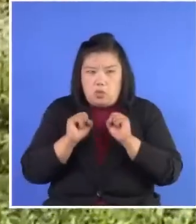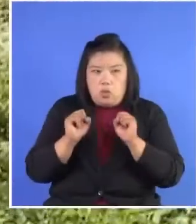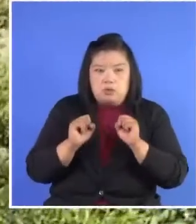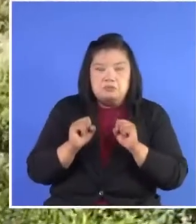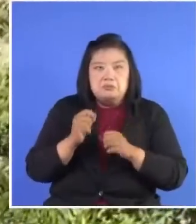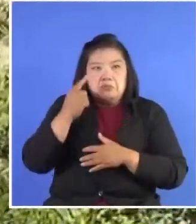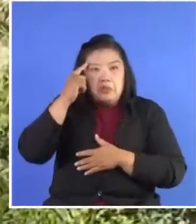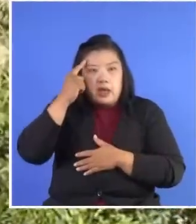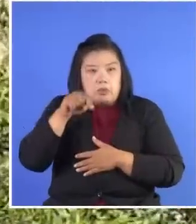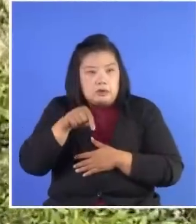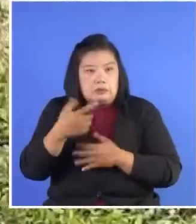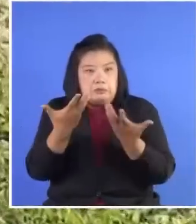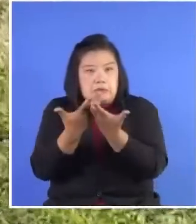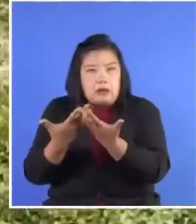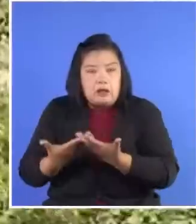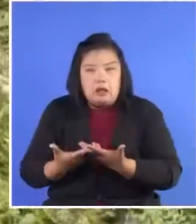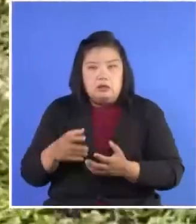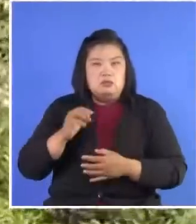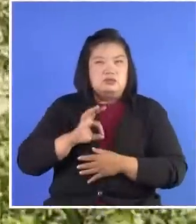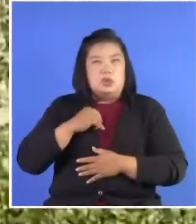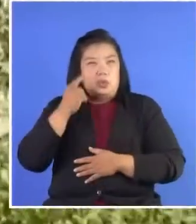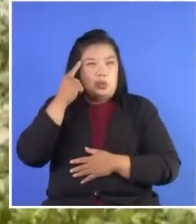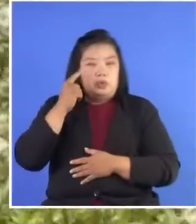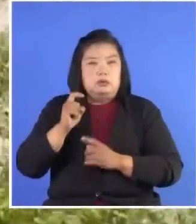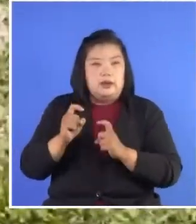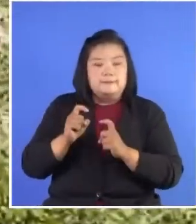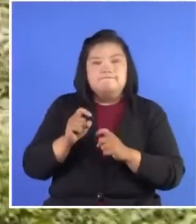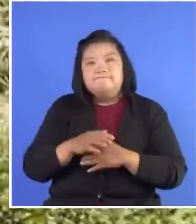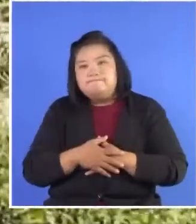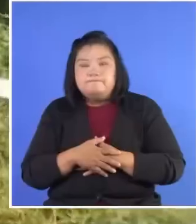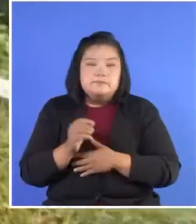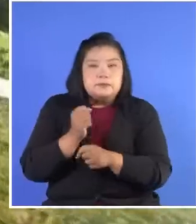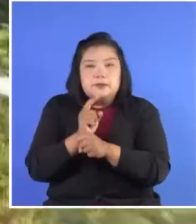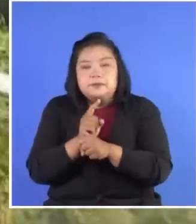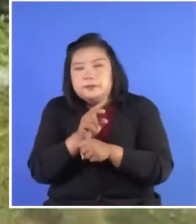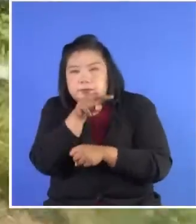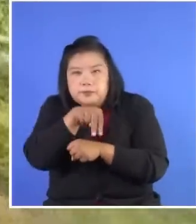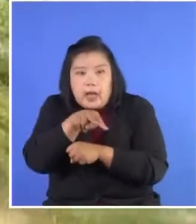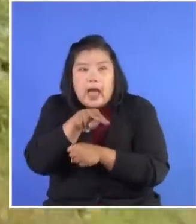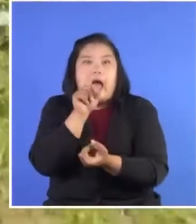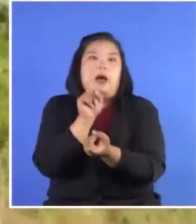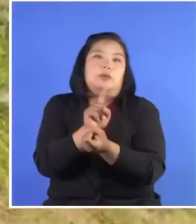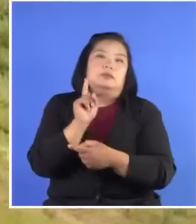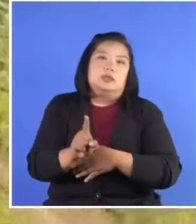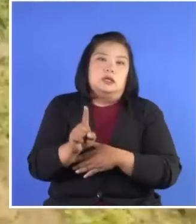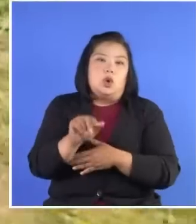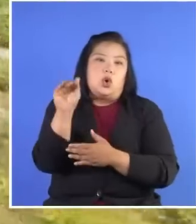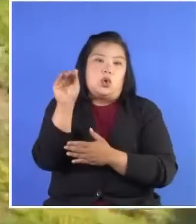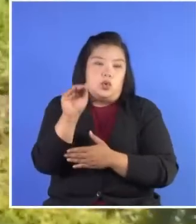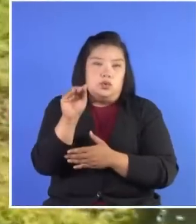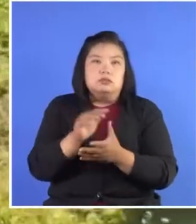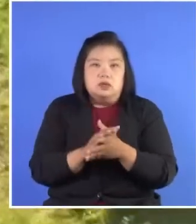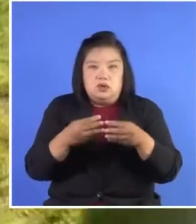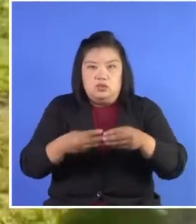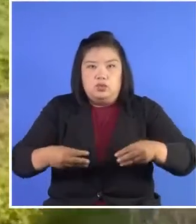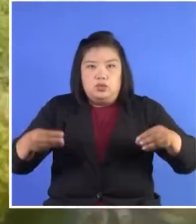เป็นป่าย่อมๆแบบนี้ด้วยนะคะและในที่สุดเนี่ยค่ะใช้บ่วงคล้องคอมันแล้วก็ดึงมันขึ้นมาวัดความยาวได้